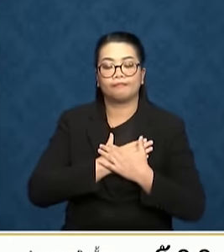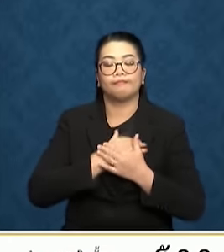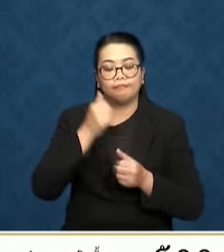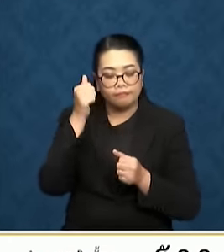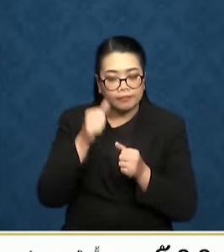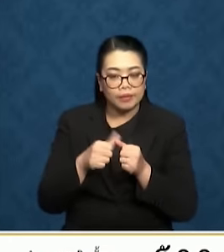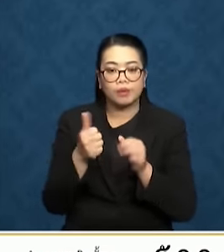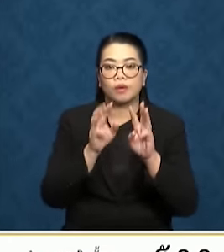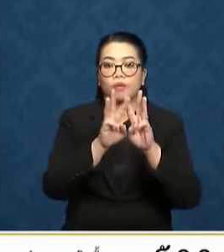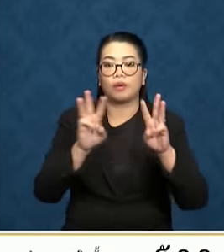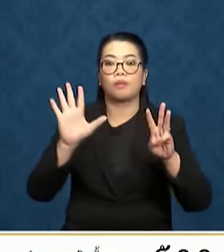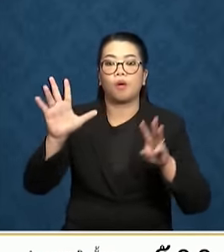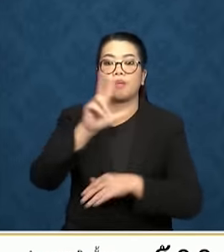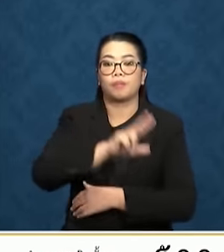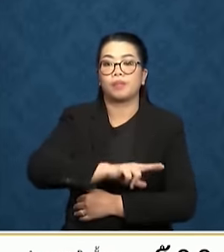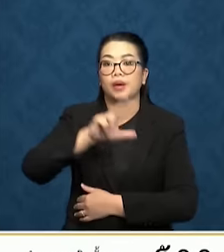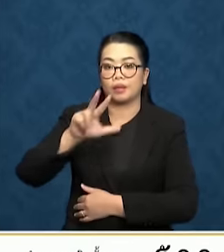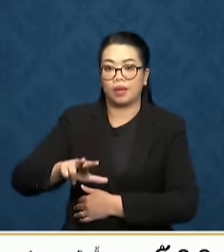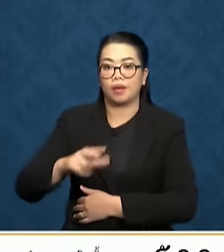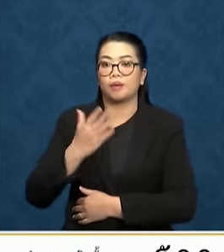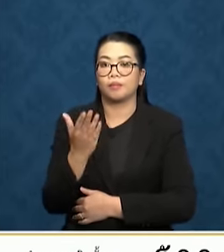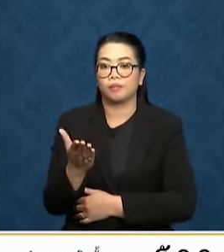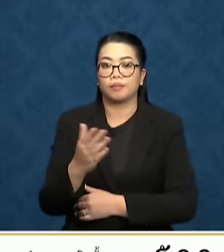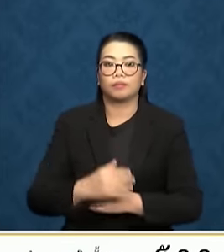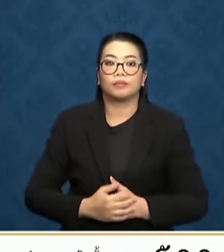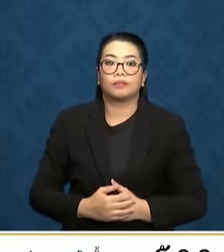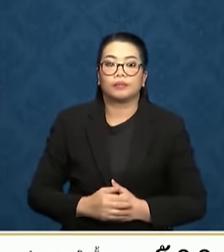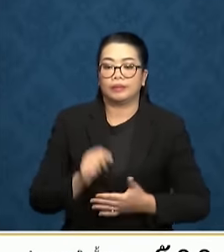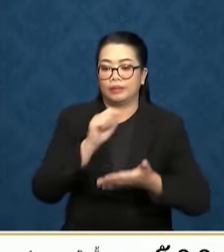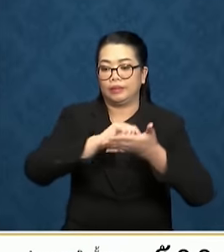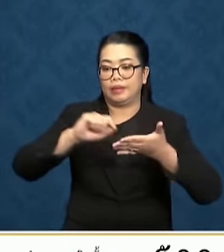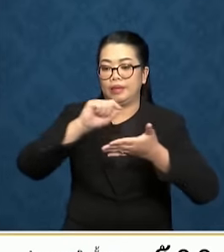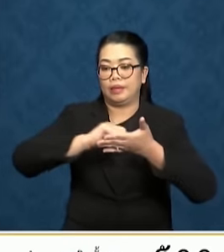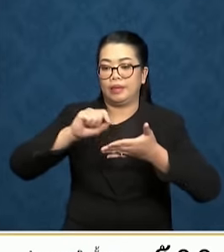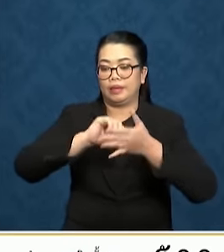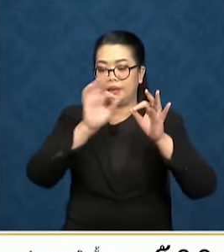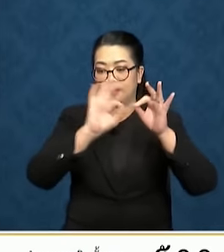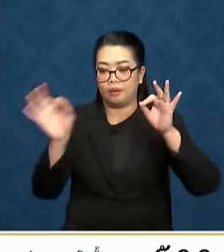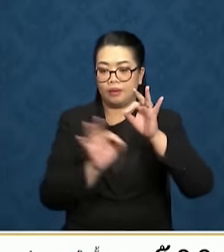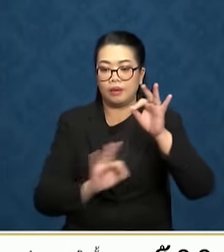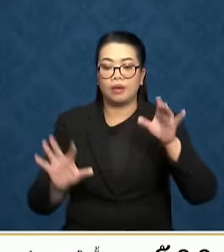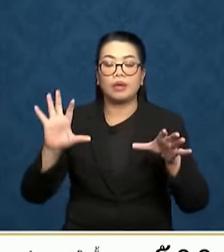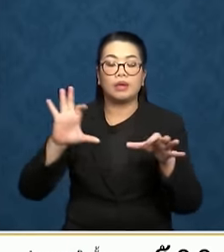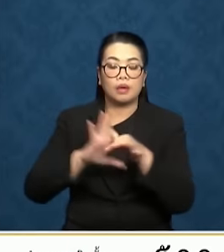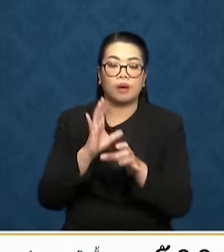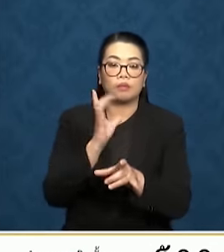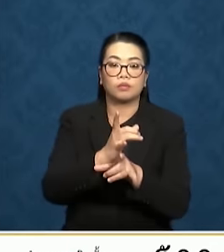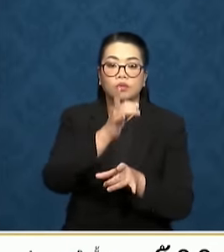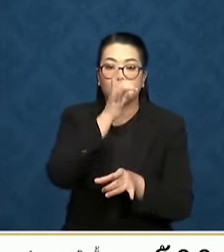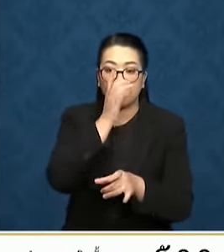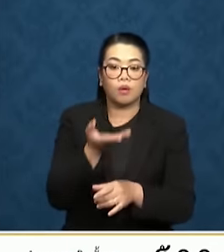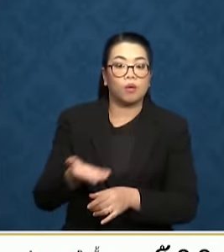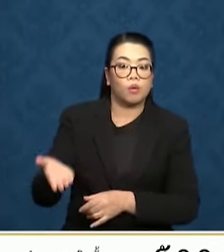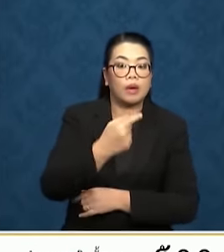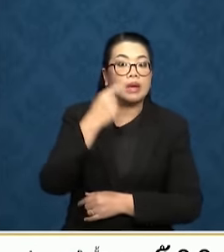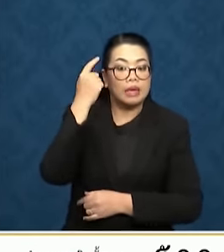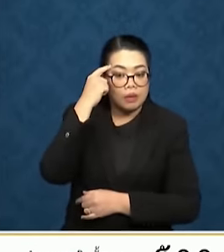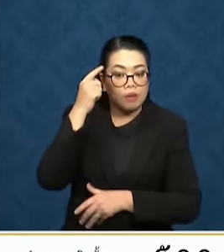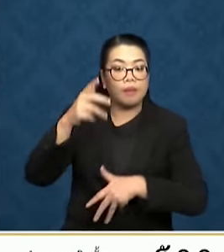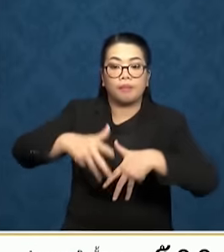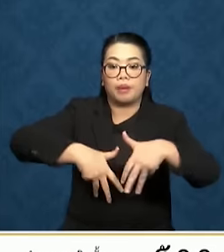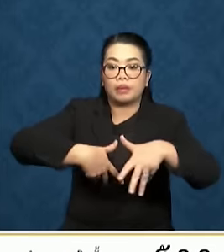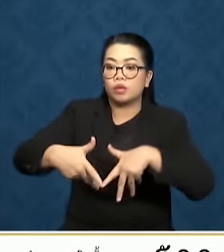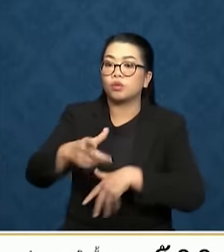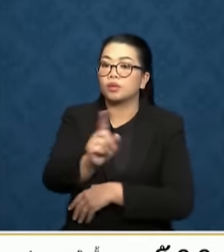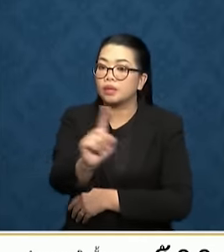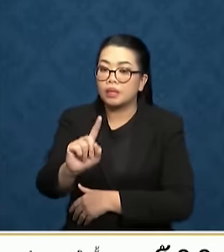เว็บไซต์ของพรรคเพื่อไทยท่านเขียนเรื่องเกี่ยวกับสุราก้าวหน้าไว้ว่าคุณคิดว่าจะมีประชาชนที่